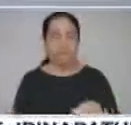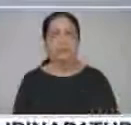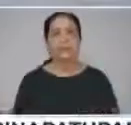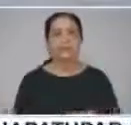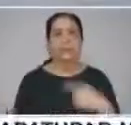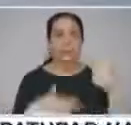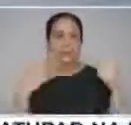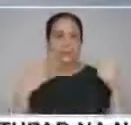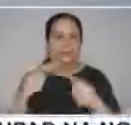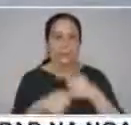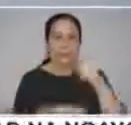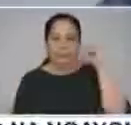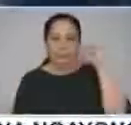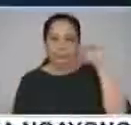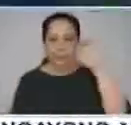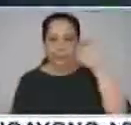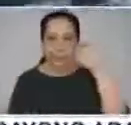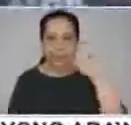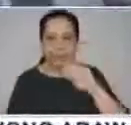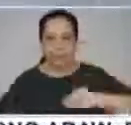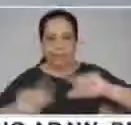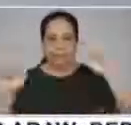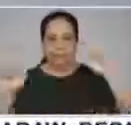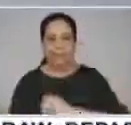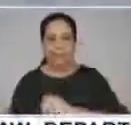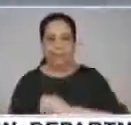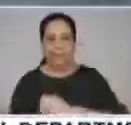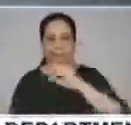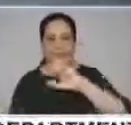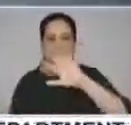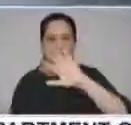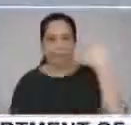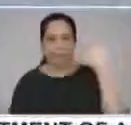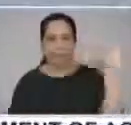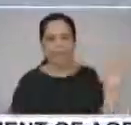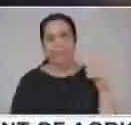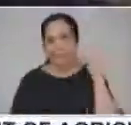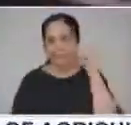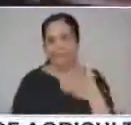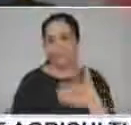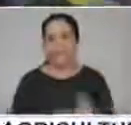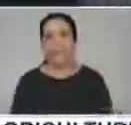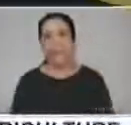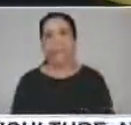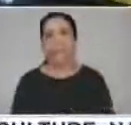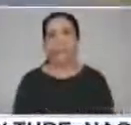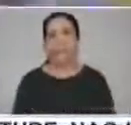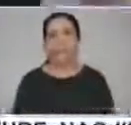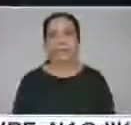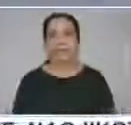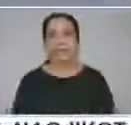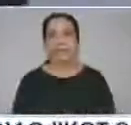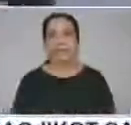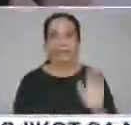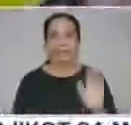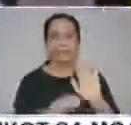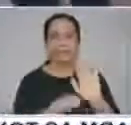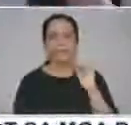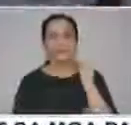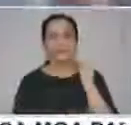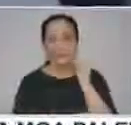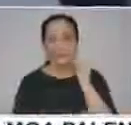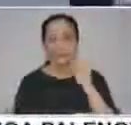pang nagpapastanding ng mga pasahero. 1,000 piso ang ipinapataw bawat paglabag sa health protocols.